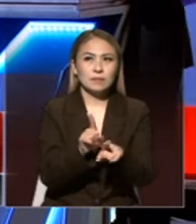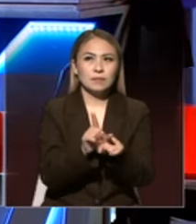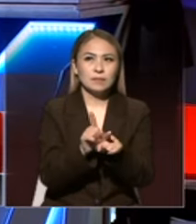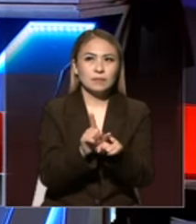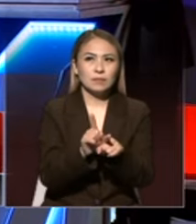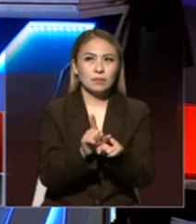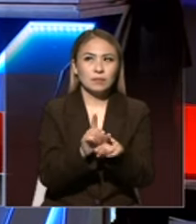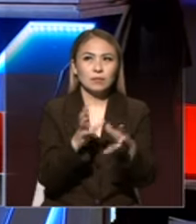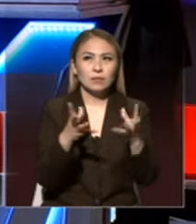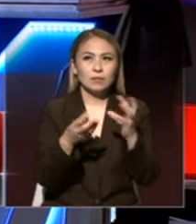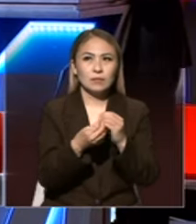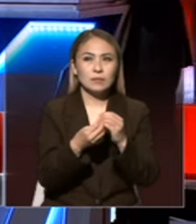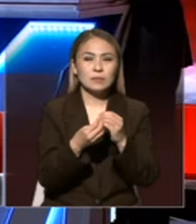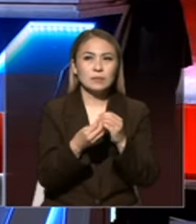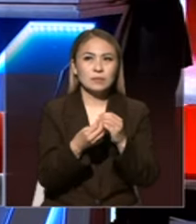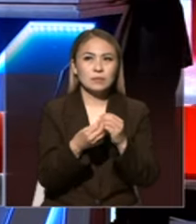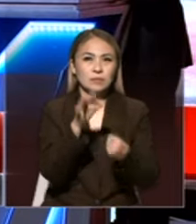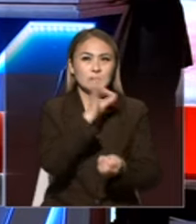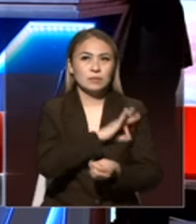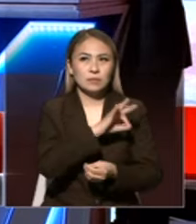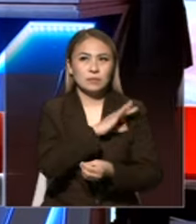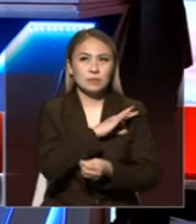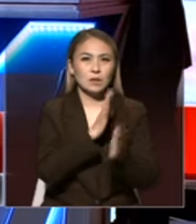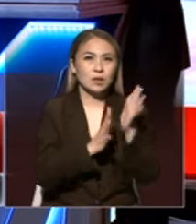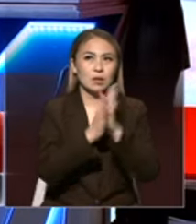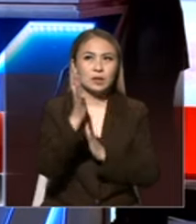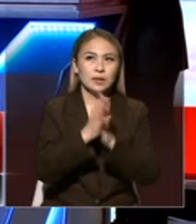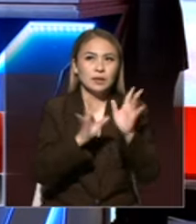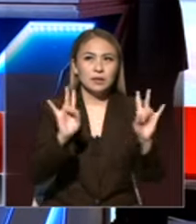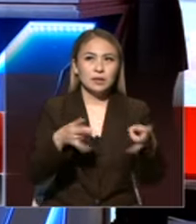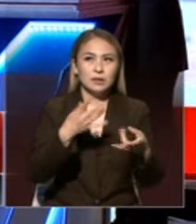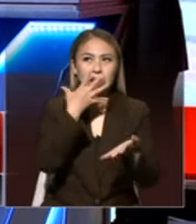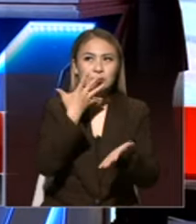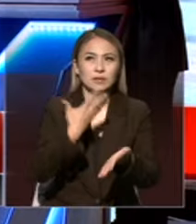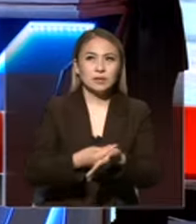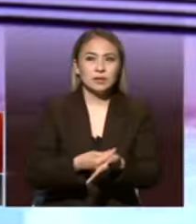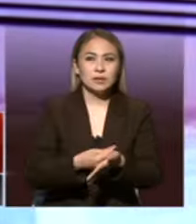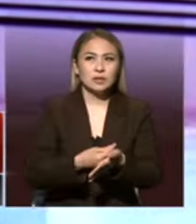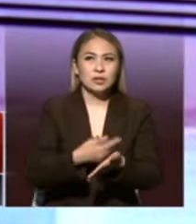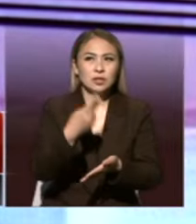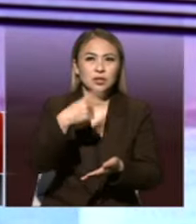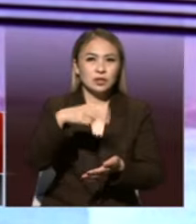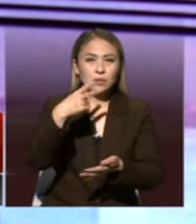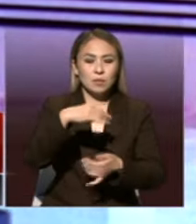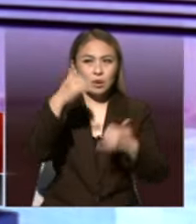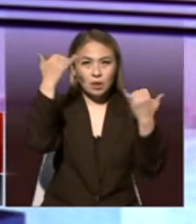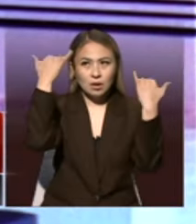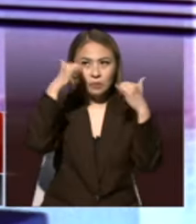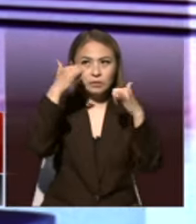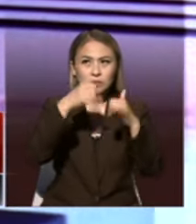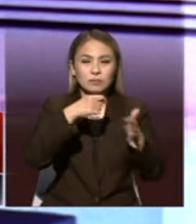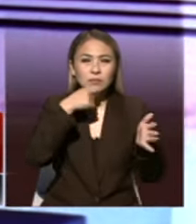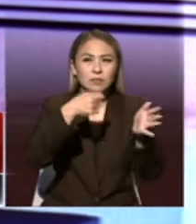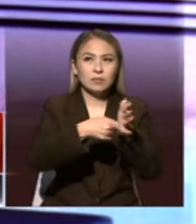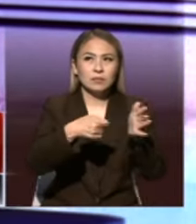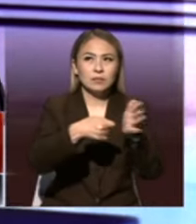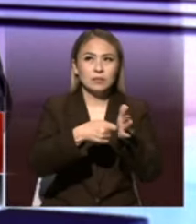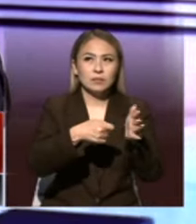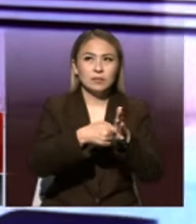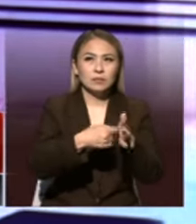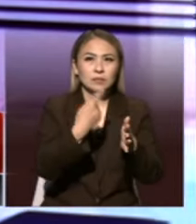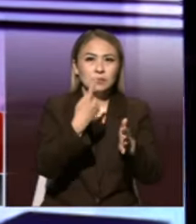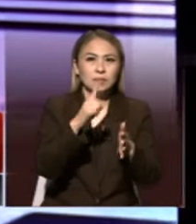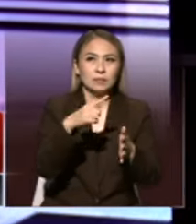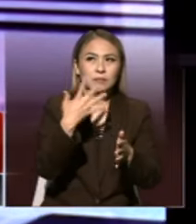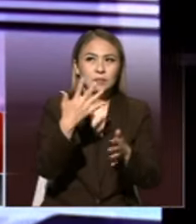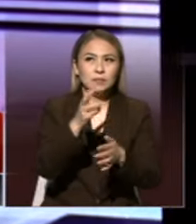әкеңіз сияқты, оған мен сияқты пайда тауып керек жоқ шөптен. Ол жаңағы өзінің 20 сиырын да, 20 сиырына асырау үшін 1,5 миллионның